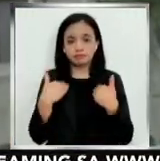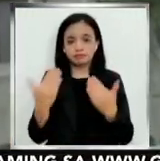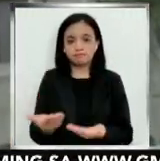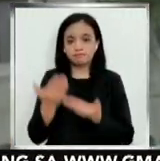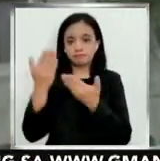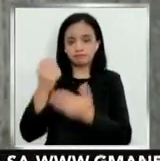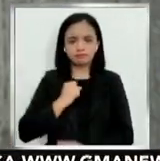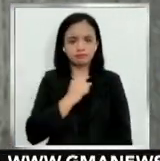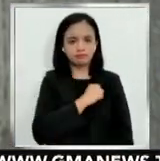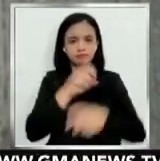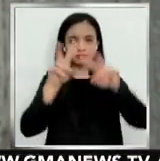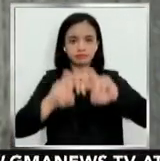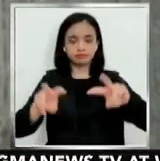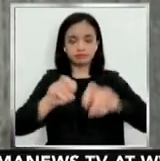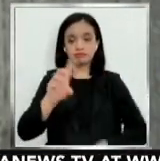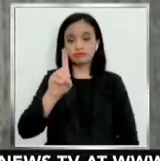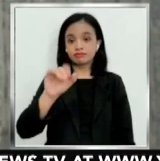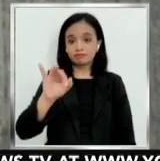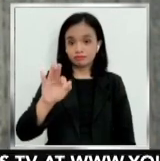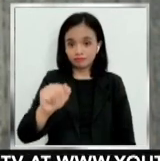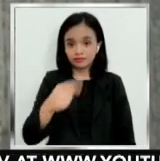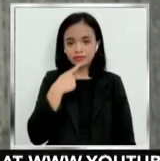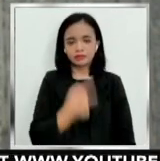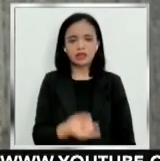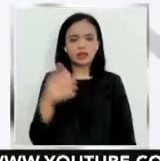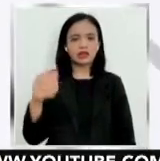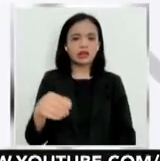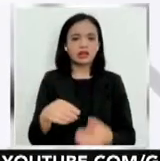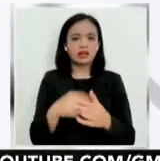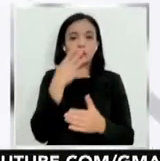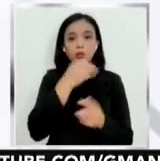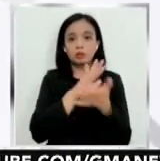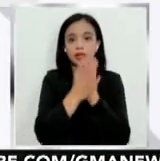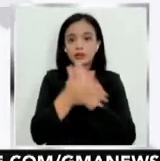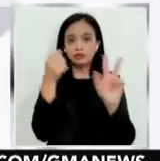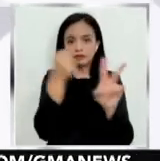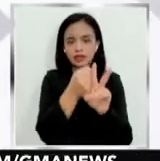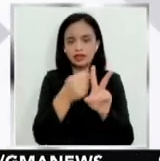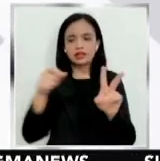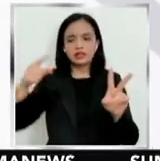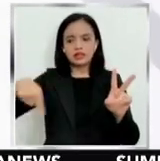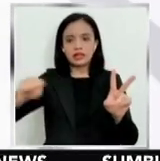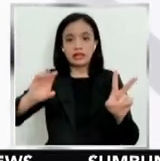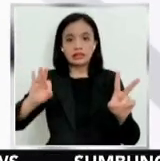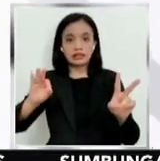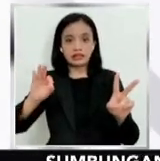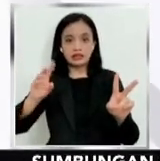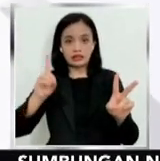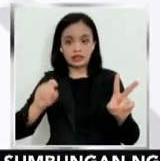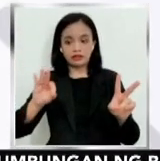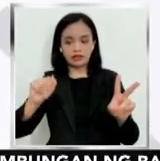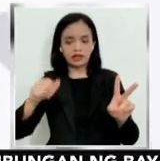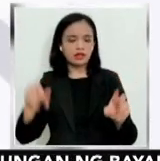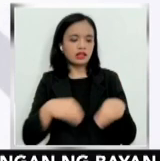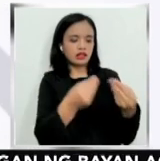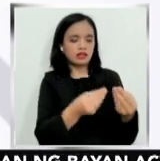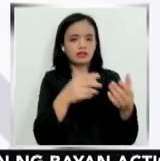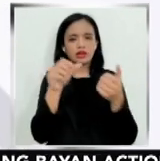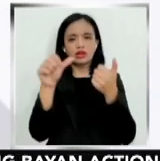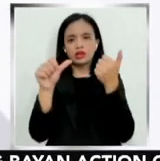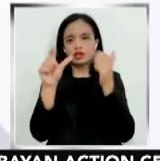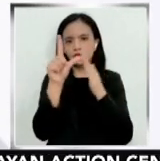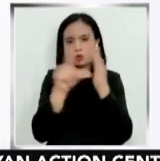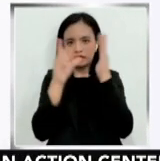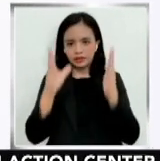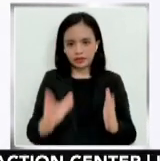naman, sinabing bibigyan ng abogado ang mga nabiktima sa Italy sa pahayag ng Alpha Assistenza SRL, ang inireklamong